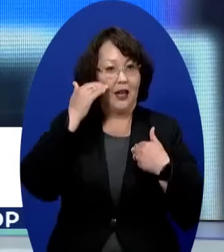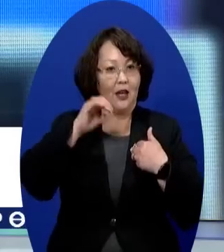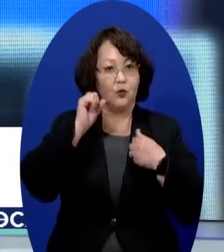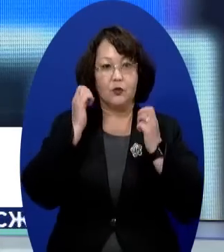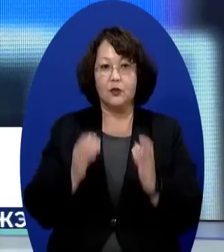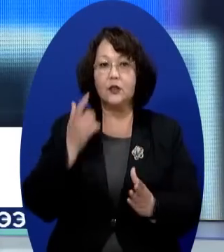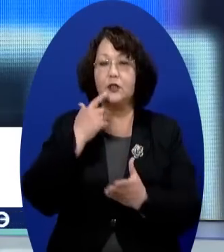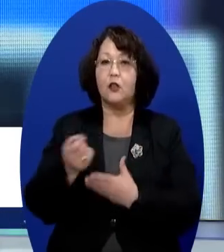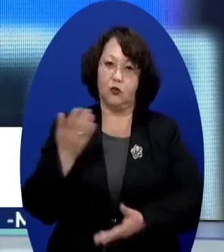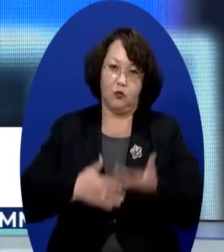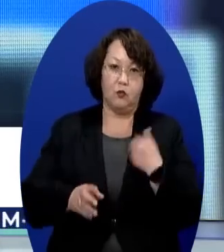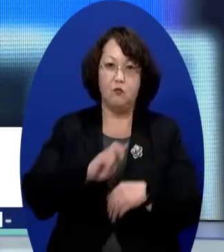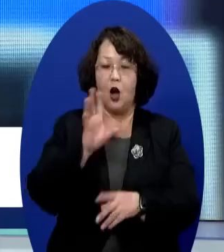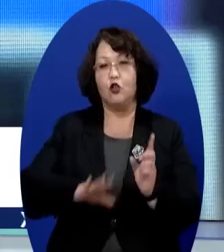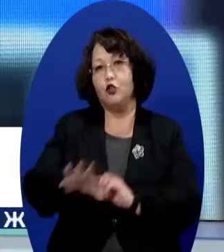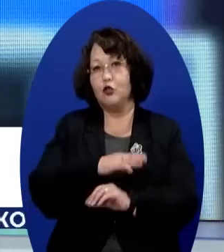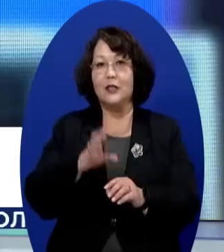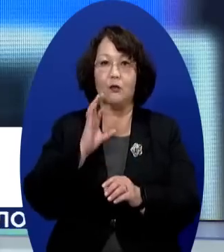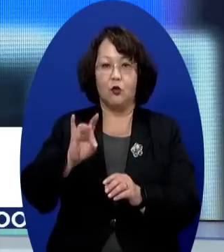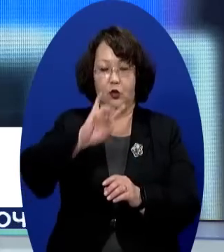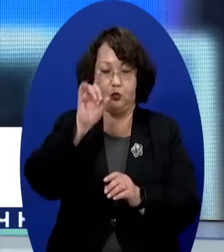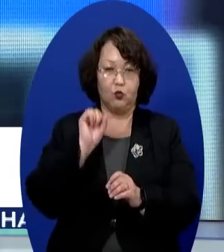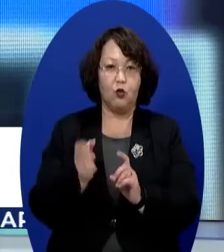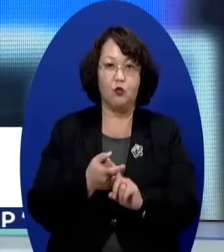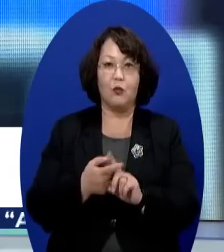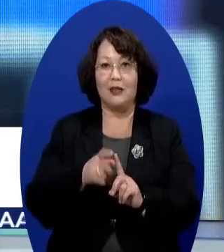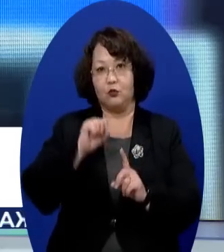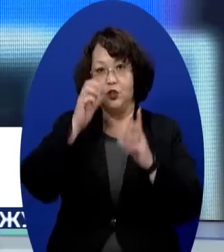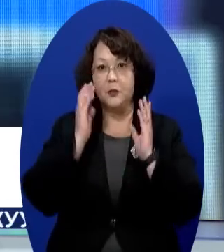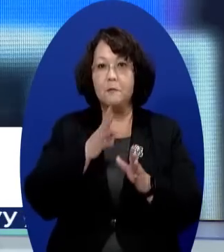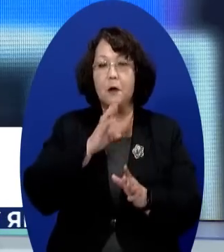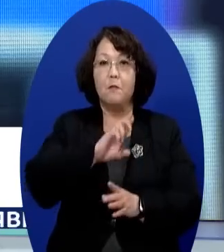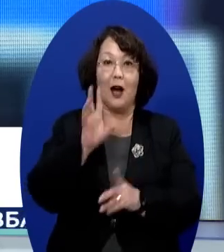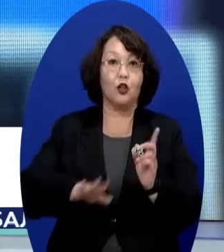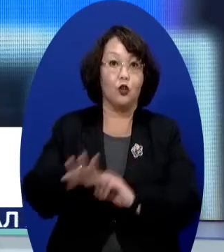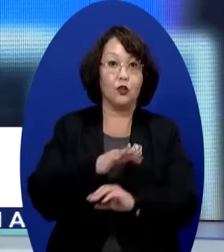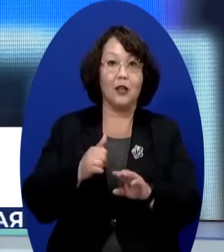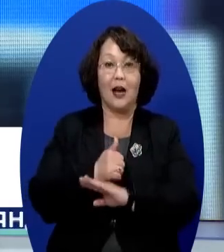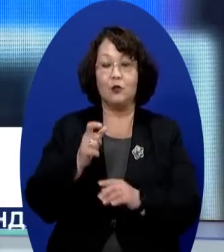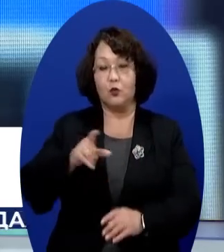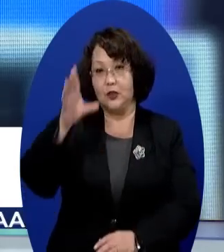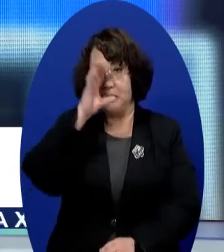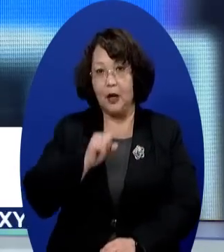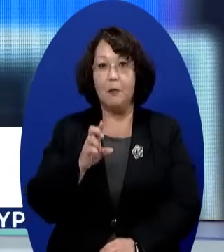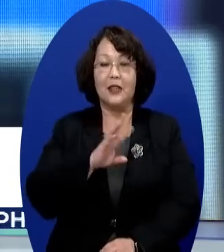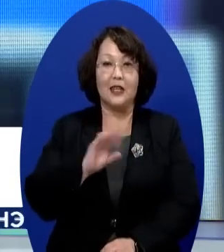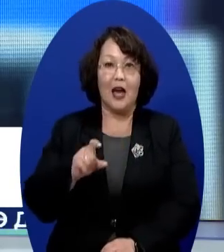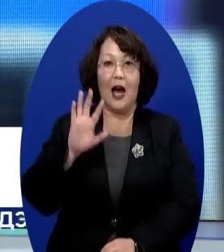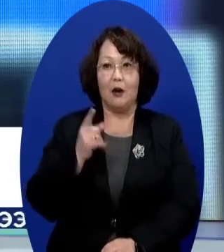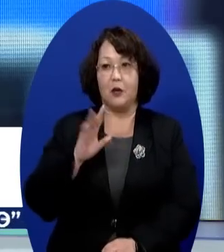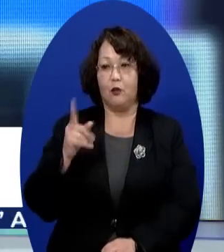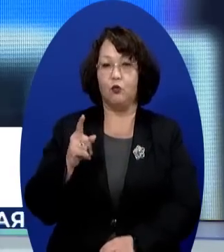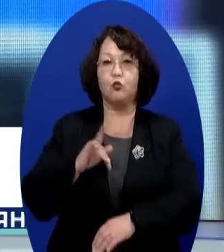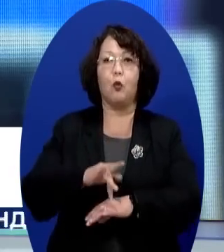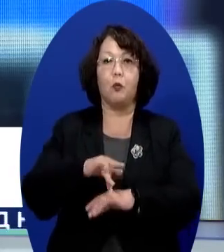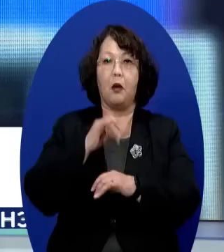За иймээсээ байгаль орчны салбартай холбоотой тулгымцсан асуудлуудыг шийдвэрлэхээр байгаль орчин ажил жуулчлалын сайд Батэрд нь 11.11 төвд ажилласан